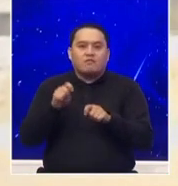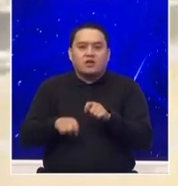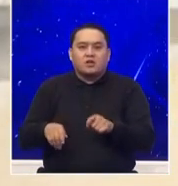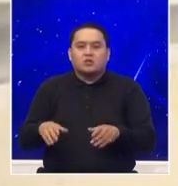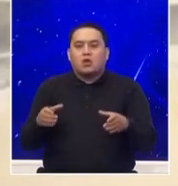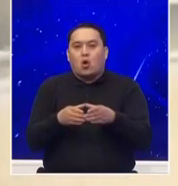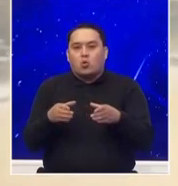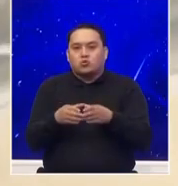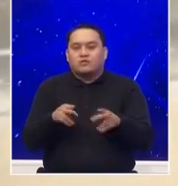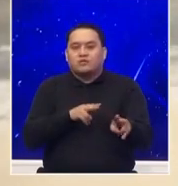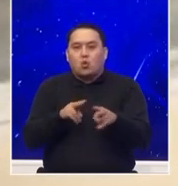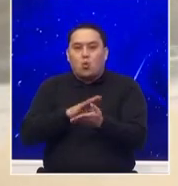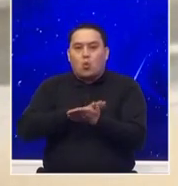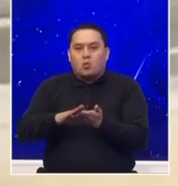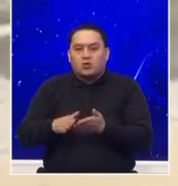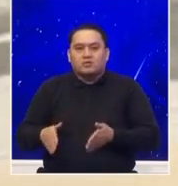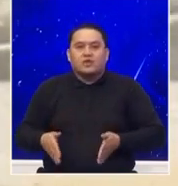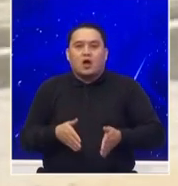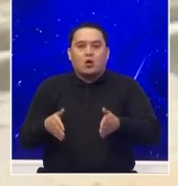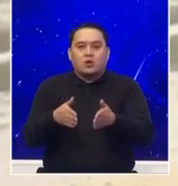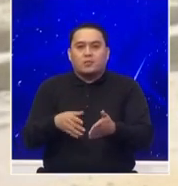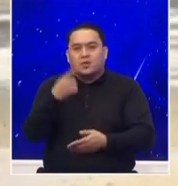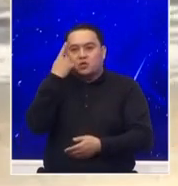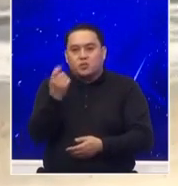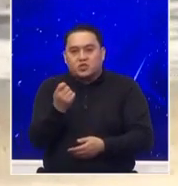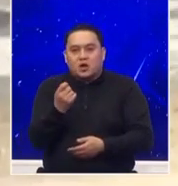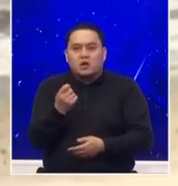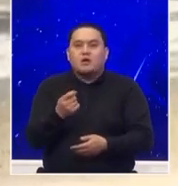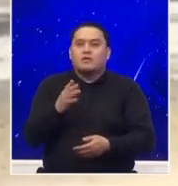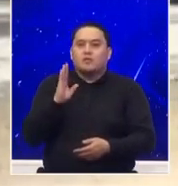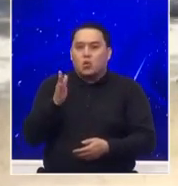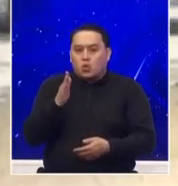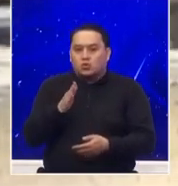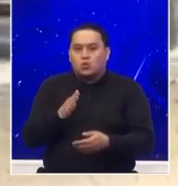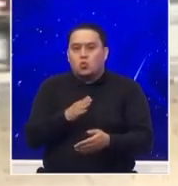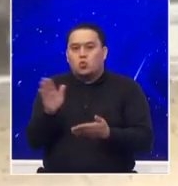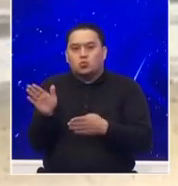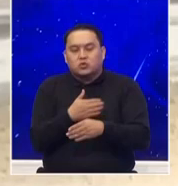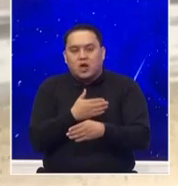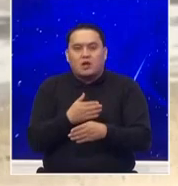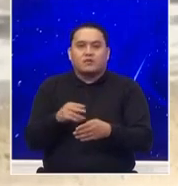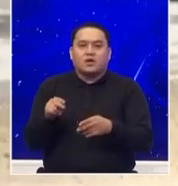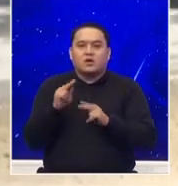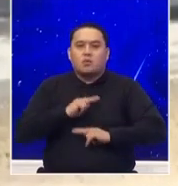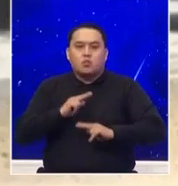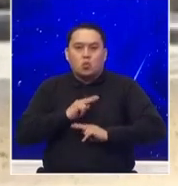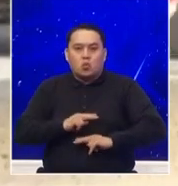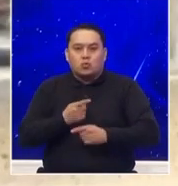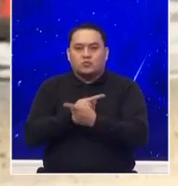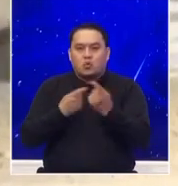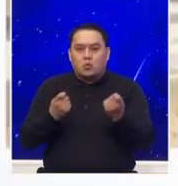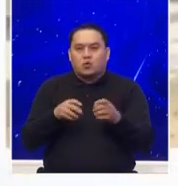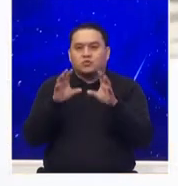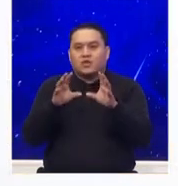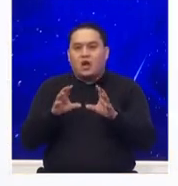дорожные компании, следящих за уборкой дорог, выписано предписание. В ближайшее время они должны устранить все недоработки, озвученные